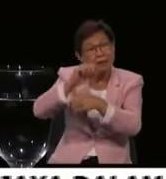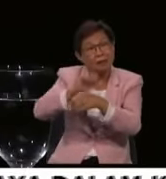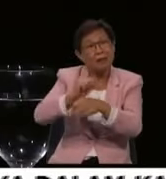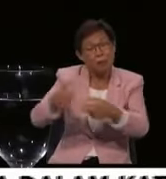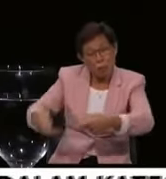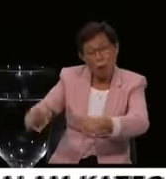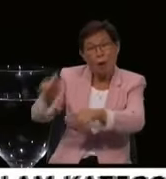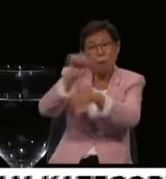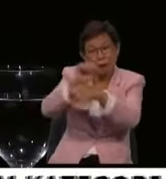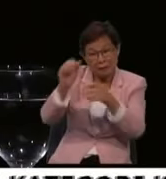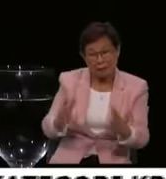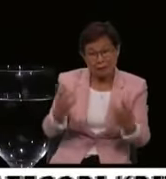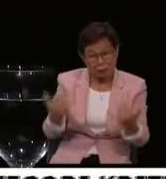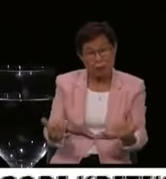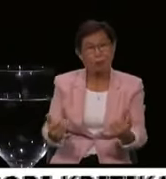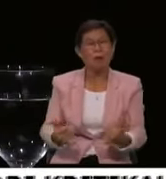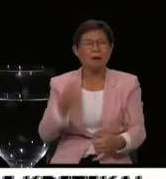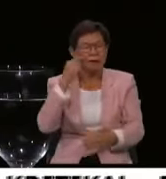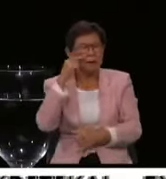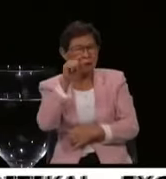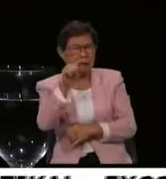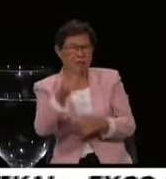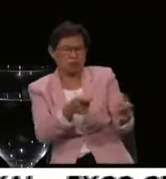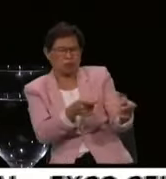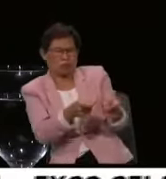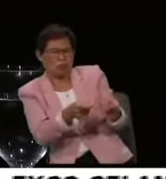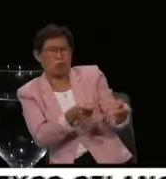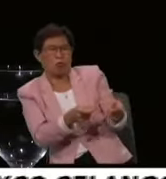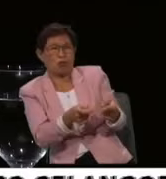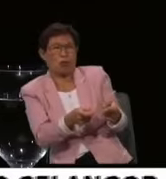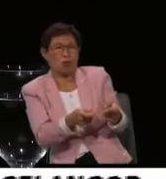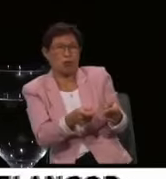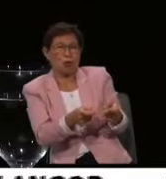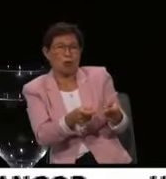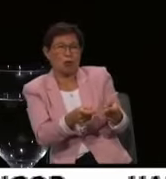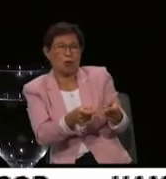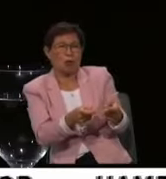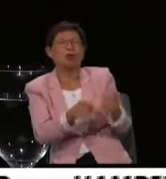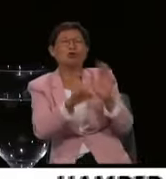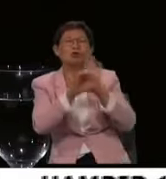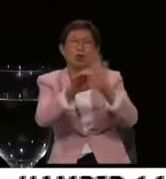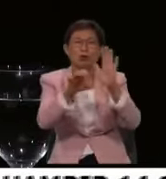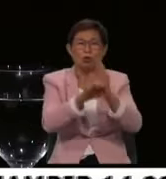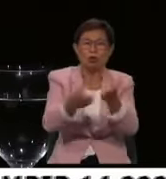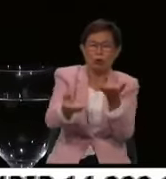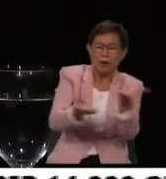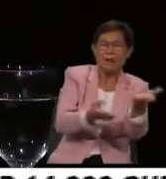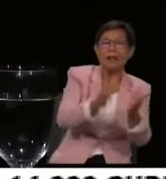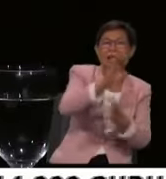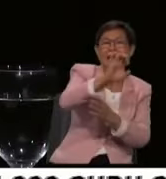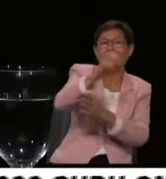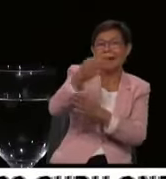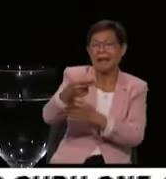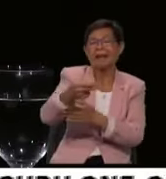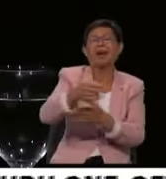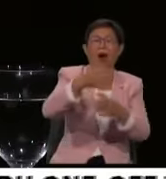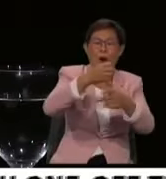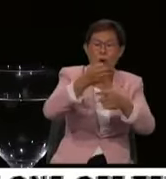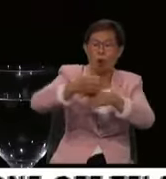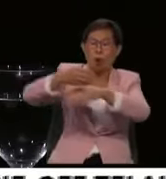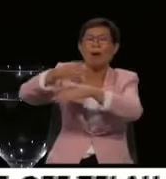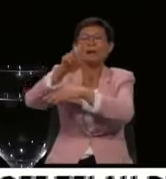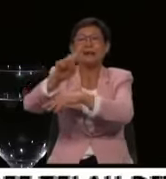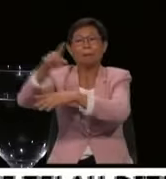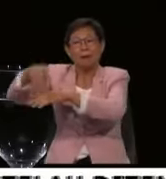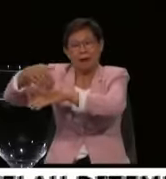er kita mungkin melihat er sedikit dominasi jerung seperti contohnya menerusi perkhidmatan e-haliling ataupun penghantaran dan